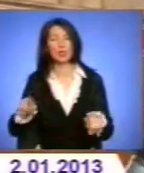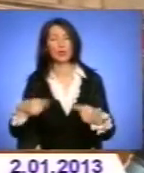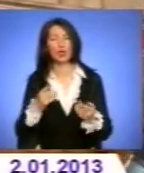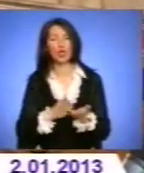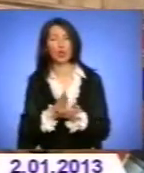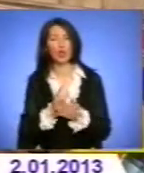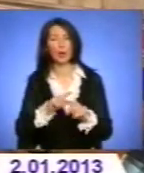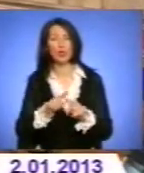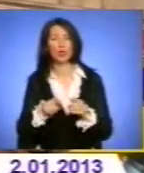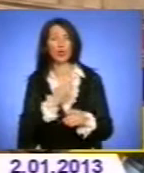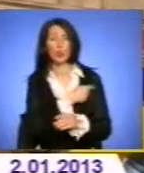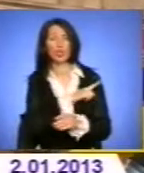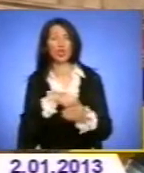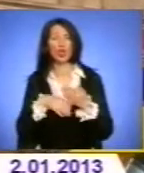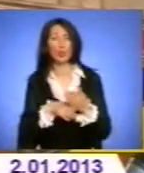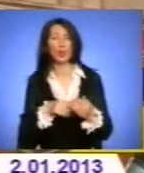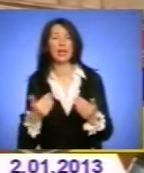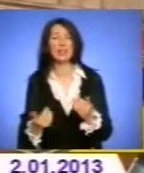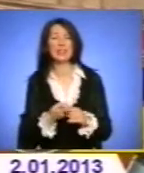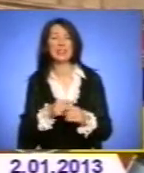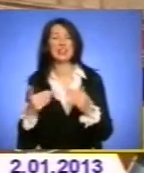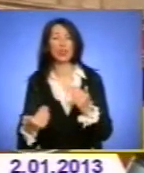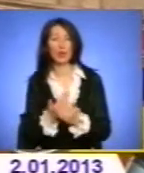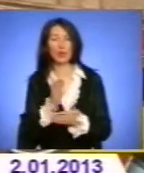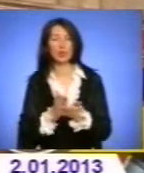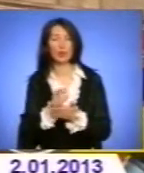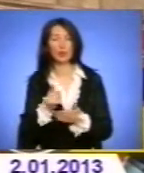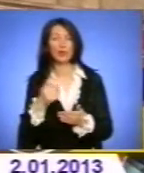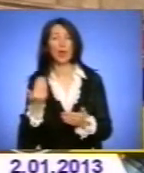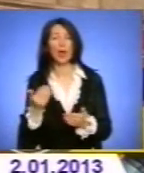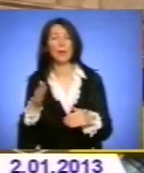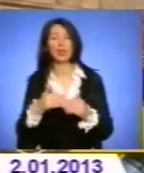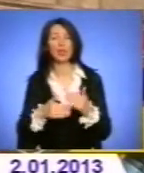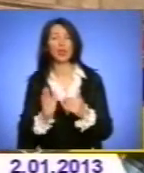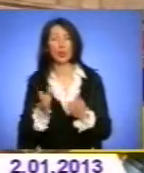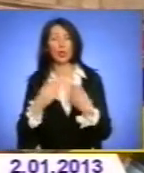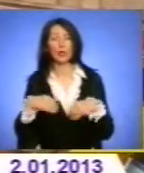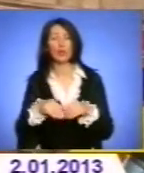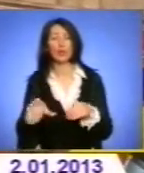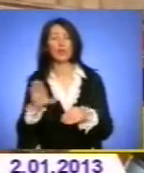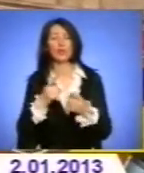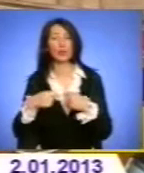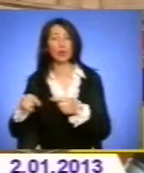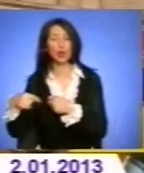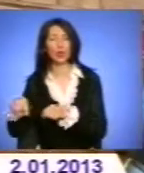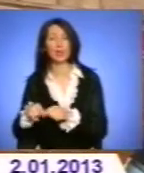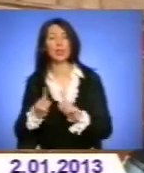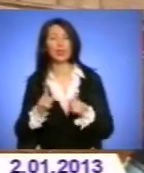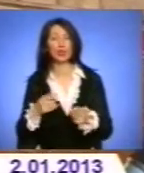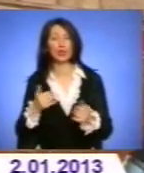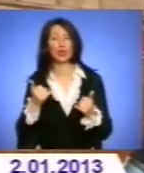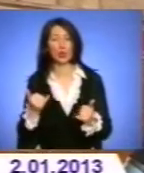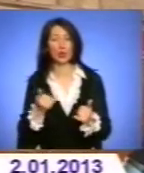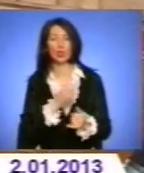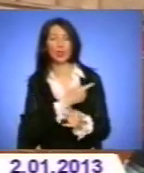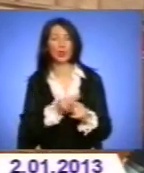екстреної медичної допомоги. Це нова служба, тому що вона практично буде об'єднувати всі підрозділи діючі нині швидкої